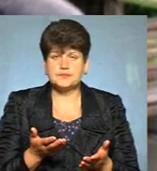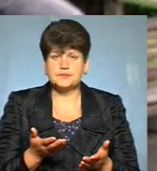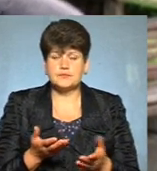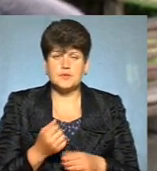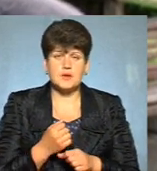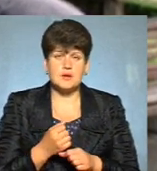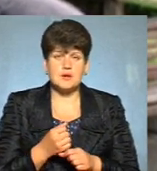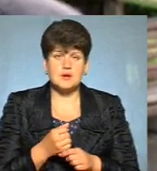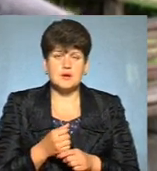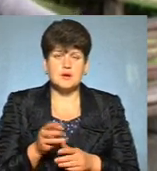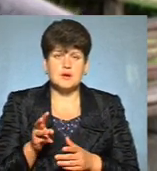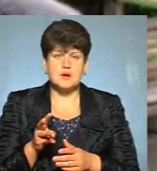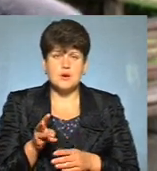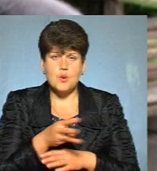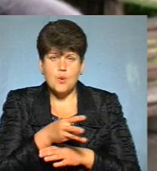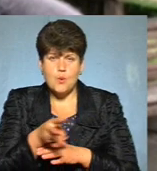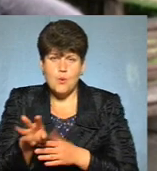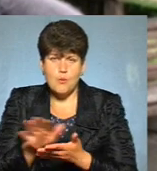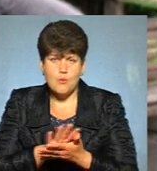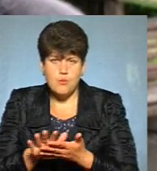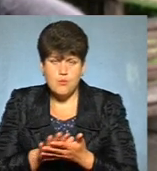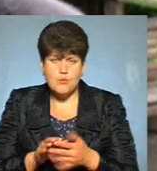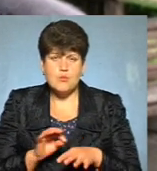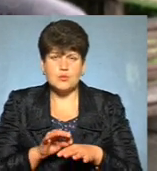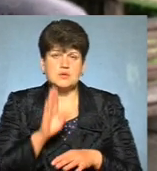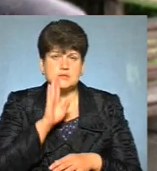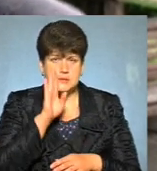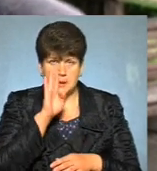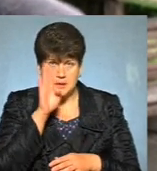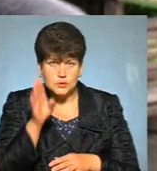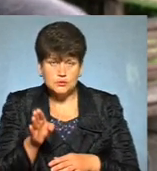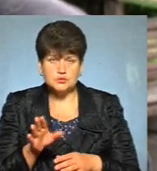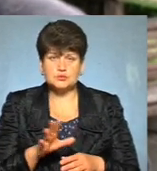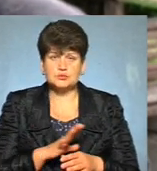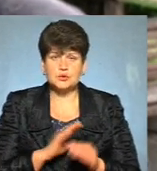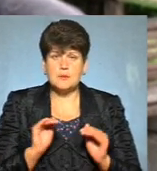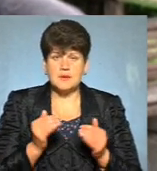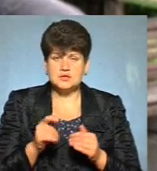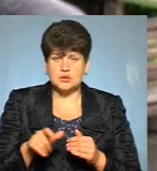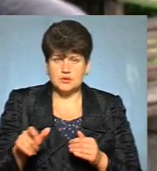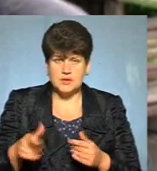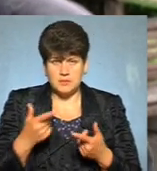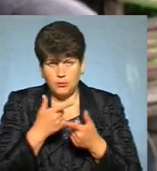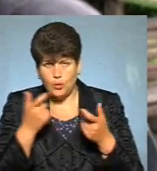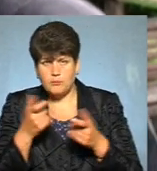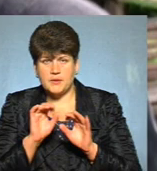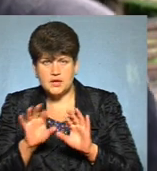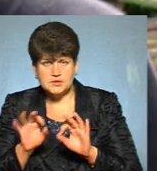Обробку, акарицидні заходи вони проводили зранку, ну, тобто, щоб було менше людей, ми там попередньо попереджали про ці